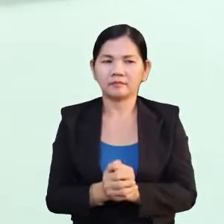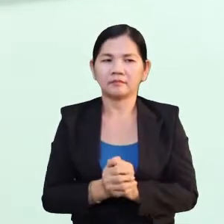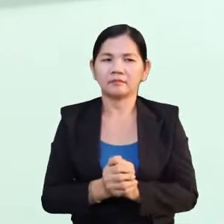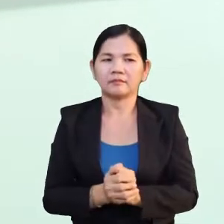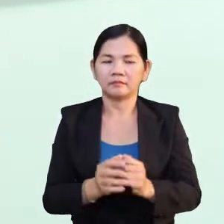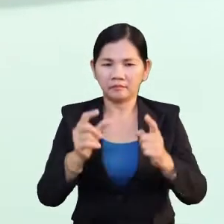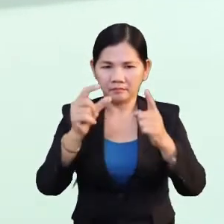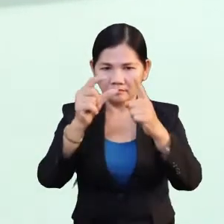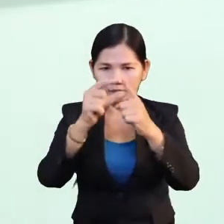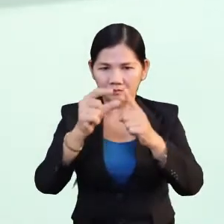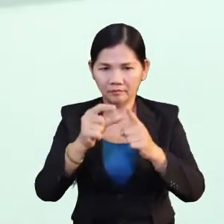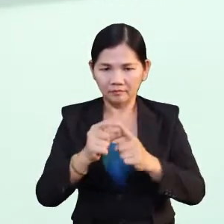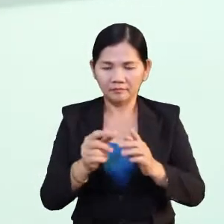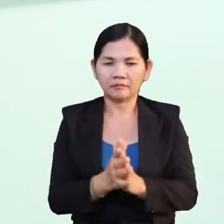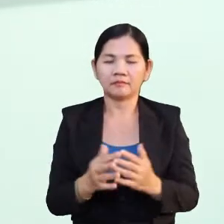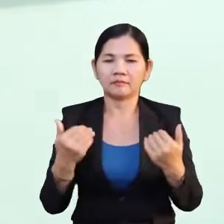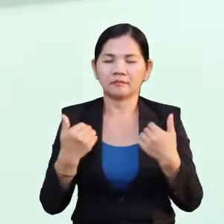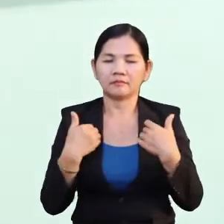3 ពាក្យចាអញ្ចឹងចំនួន 3